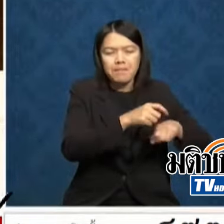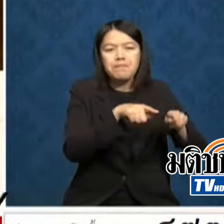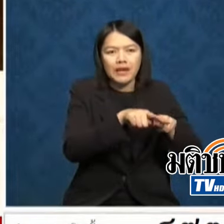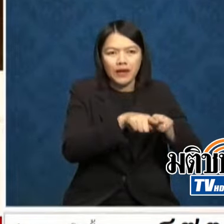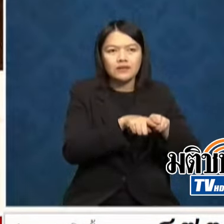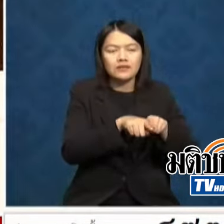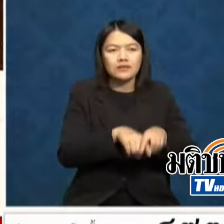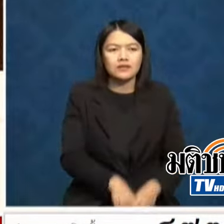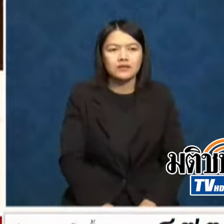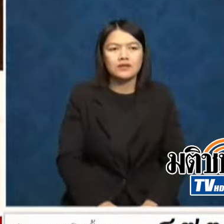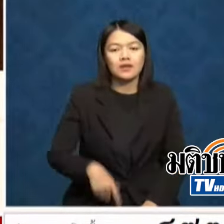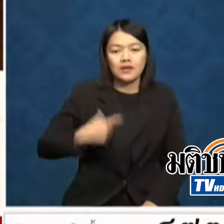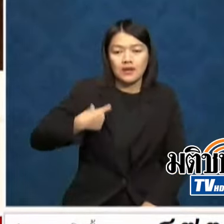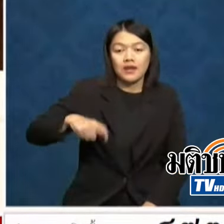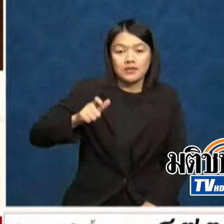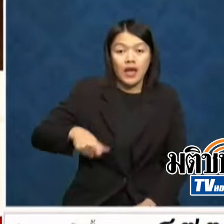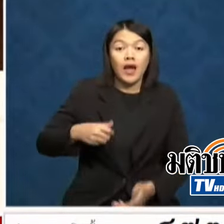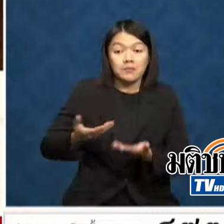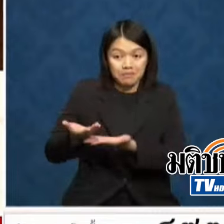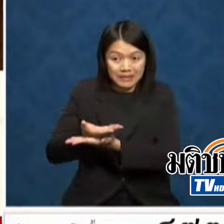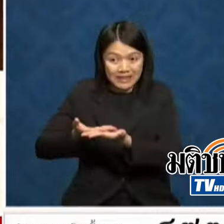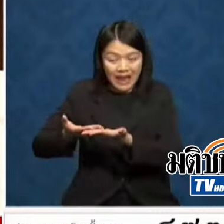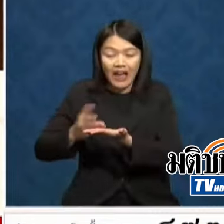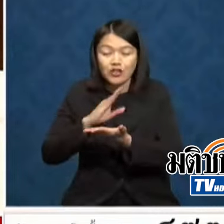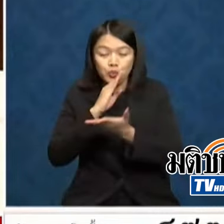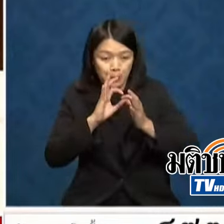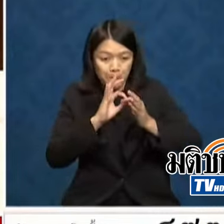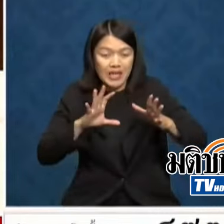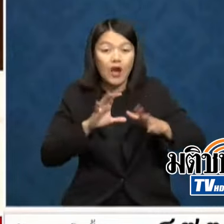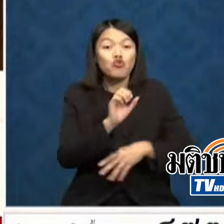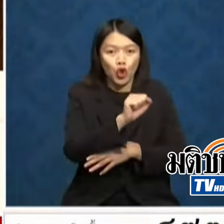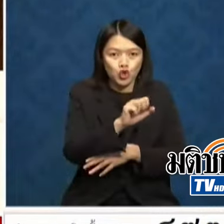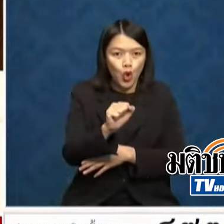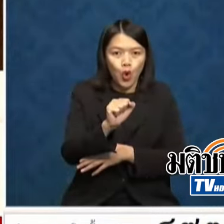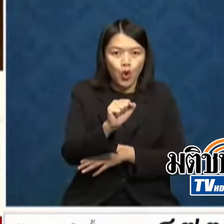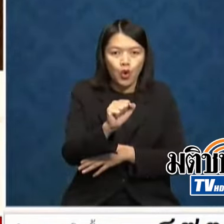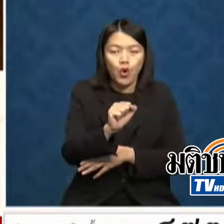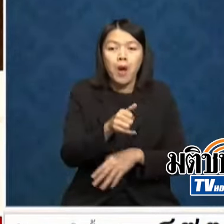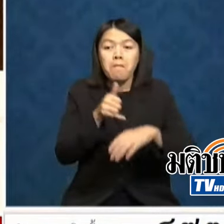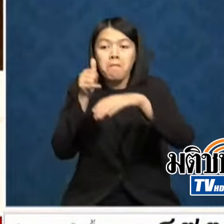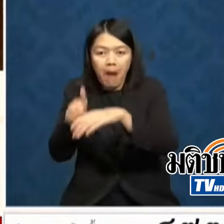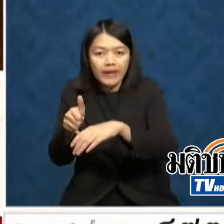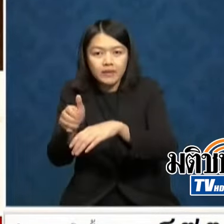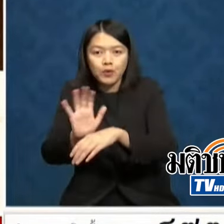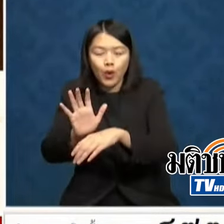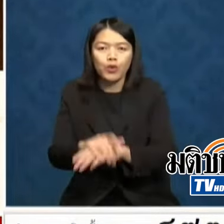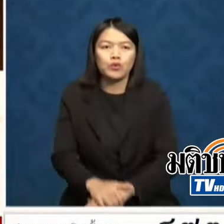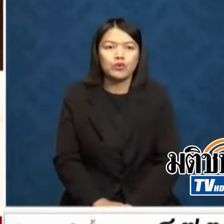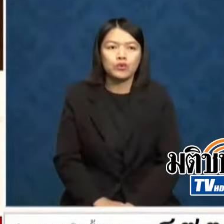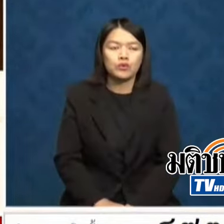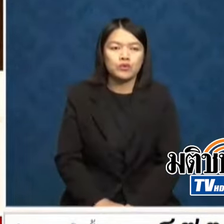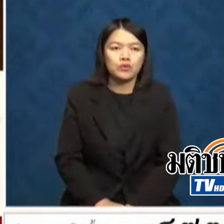ขอบคุณครับ ศาลจะพิจารณาได้โดยถ้าไม่เกี่ยวกับสมาชิกสภานั้นต้องไปถูกไต่สวนบางครั้งนะฮะบ